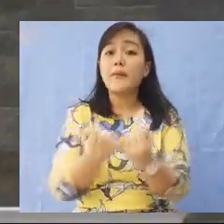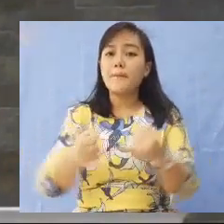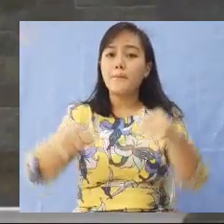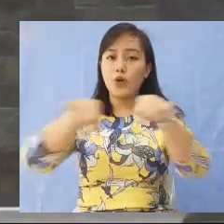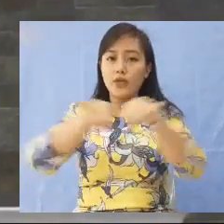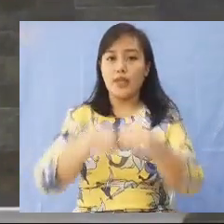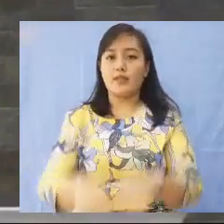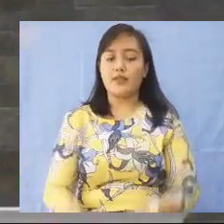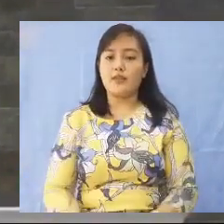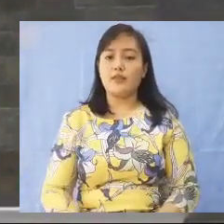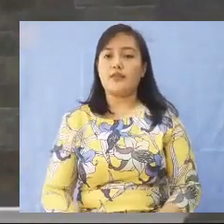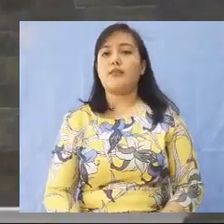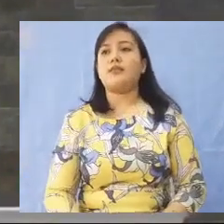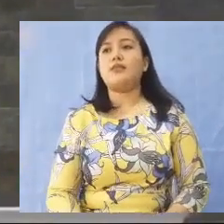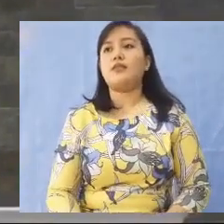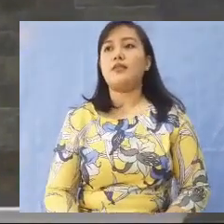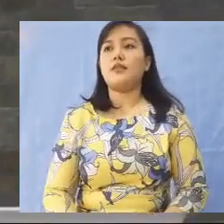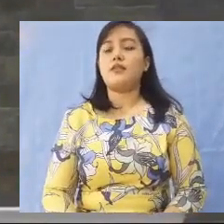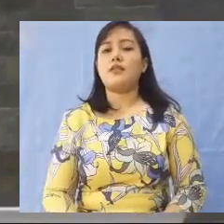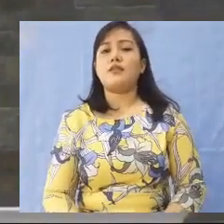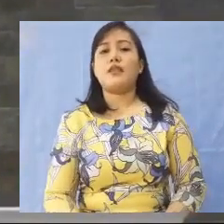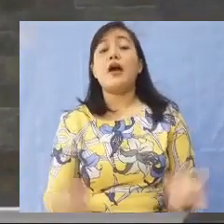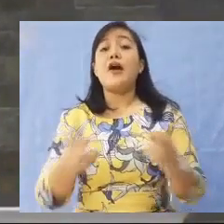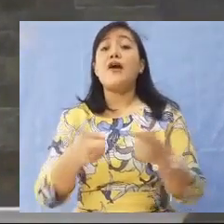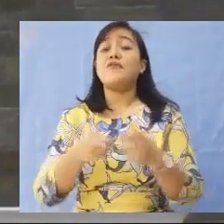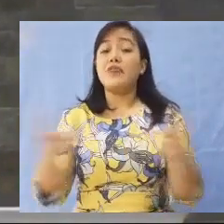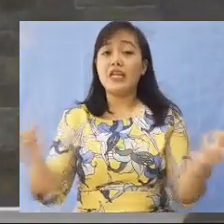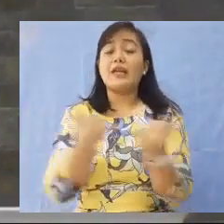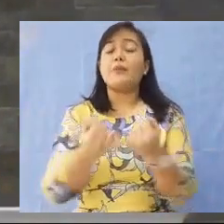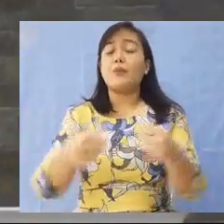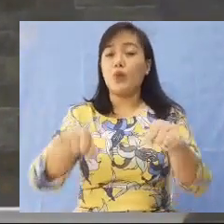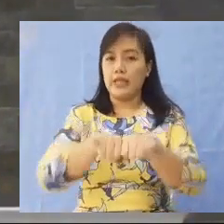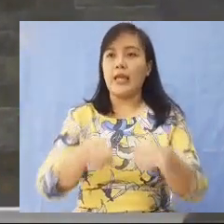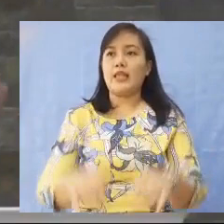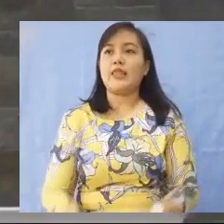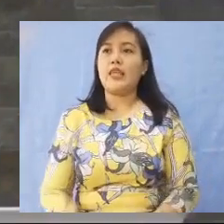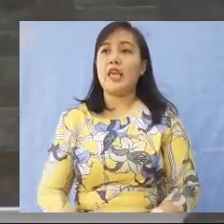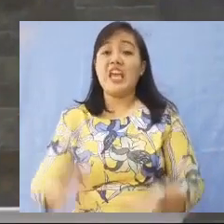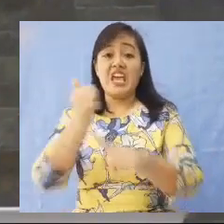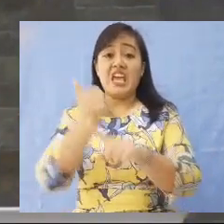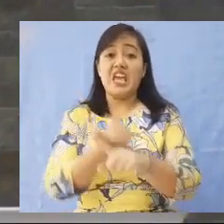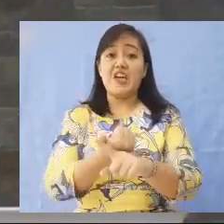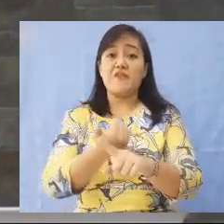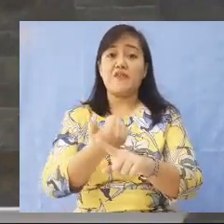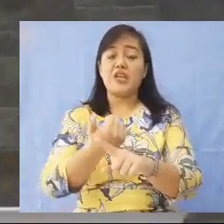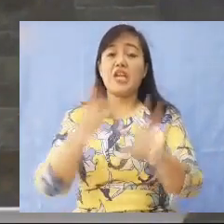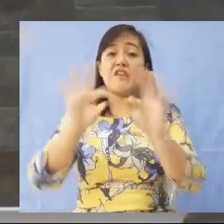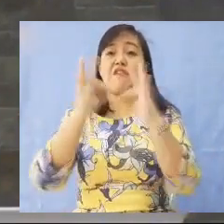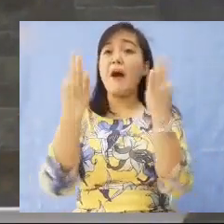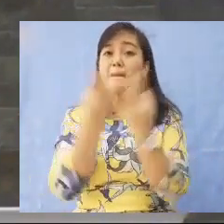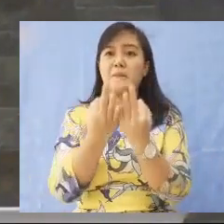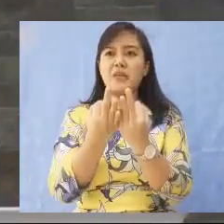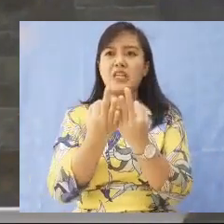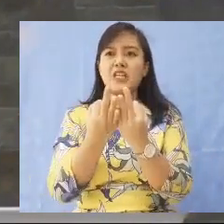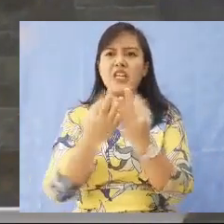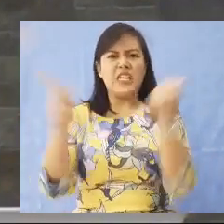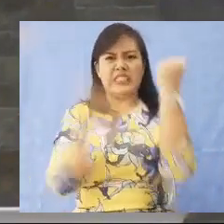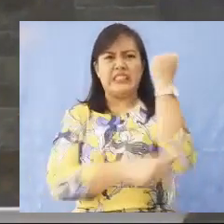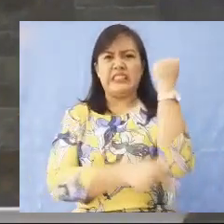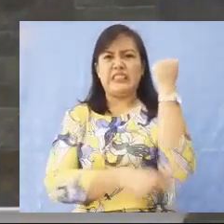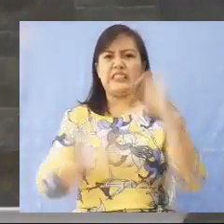in the Old Testament times, alam nyo ba na ang bawat clan o ang pamilya ay nagpapatayan dahil lamang sa